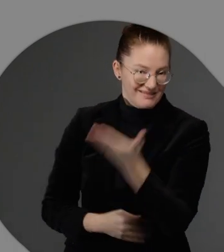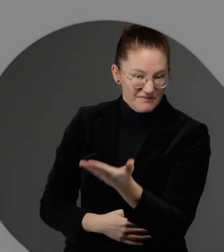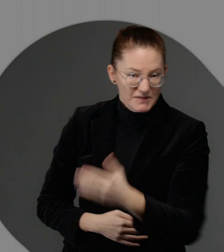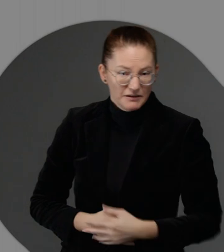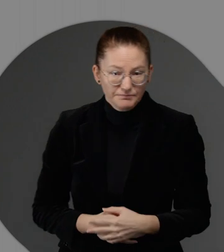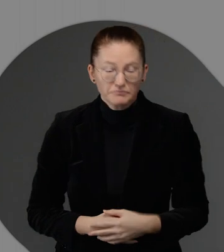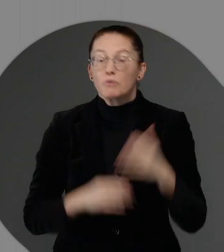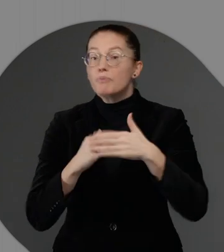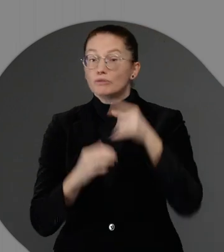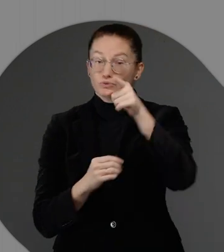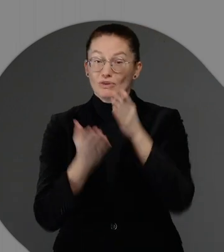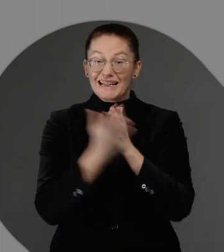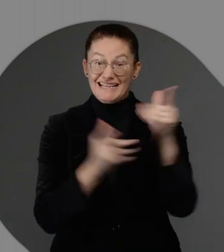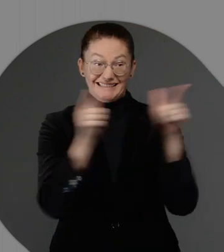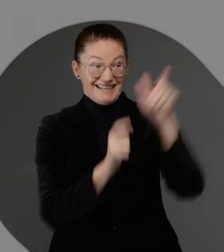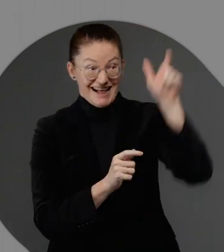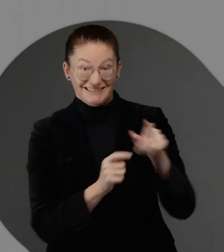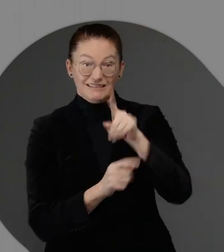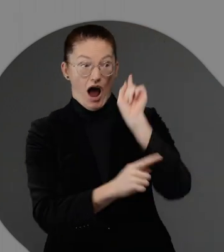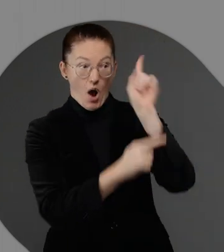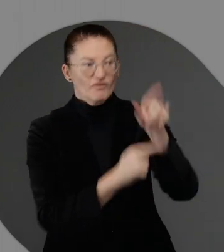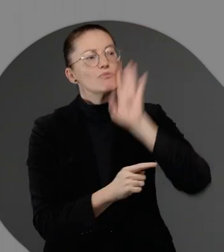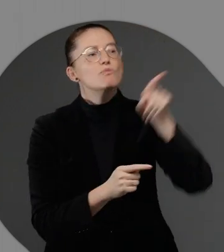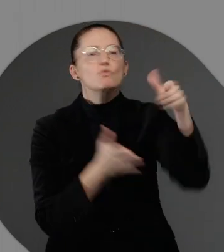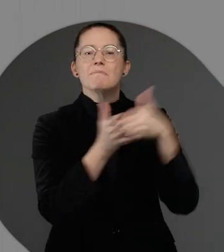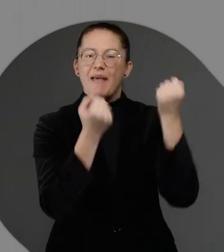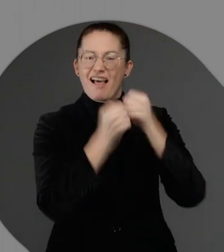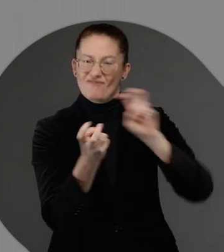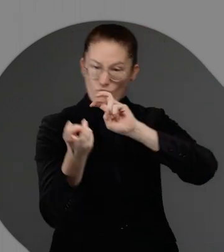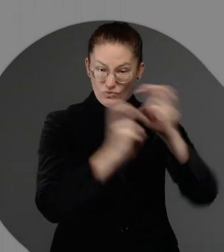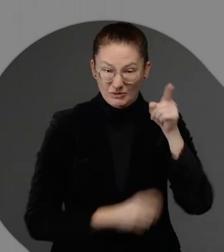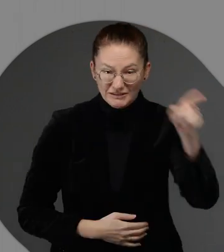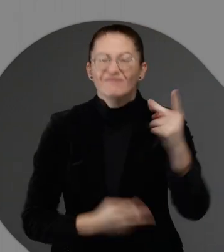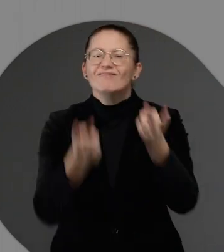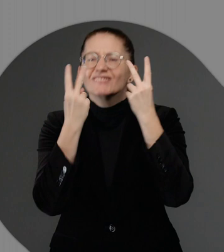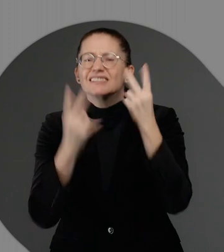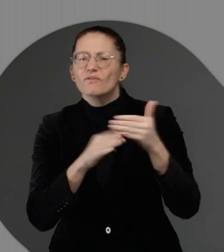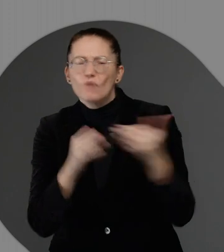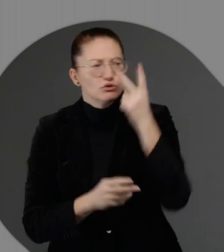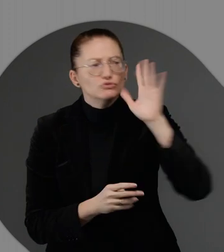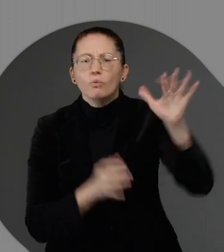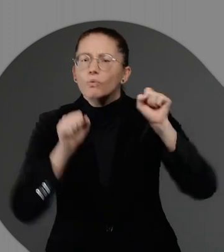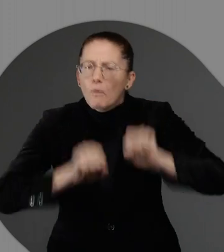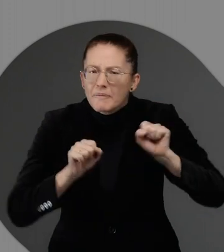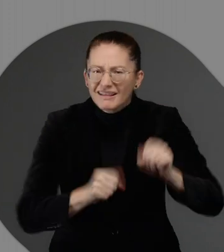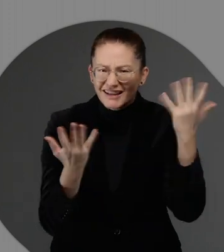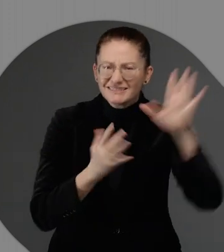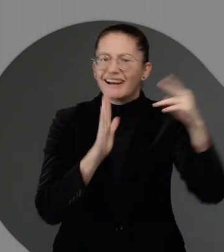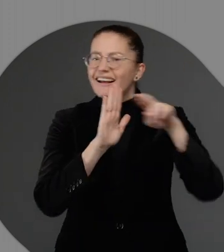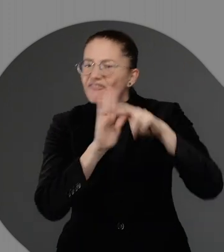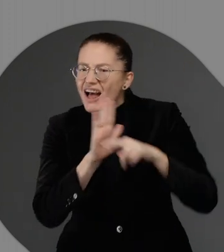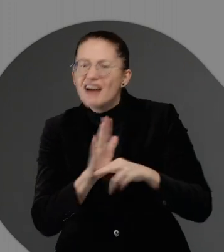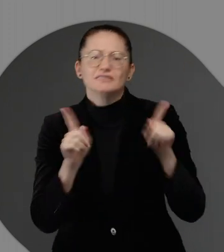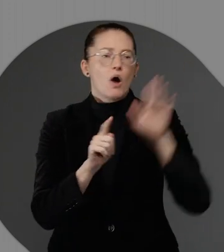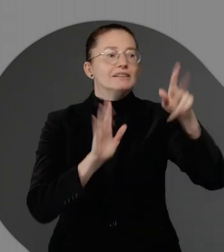ab. Sollten Sie Dienstleister mit der Umsetzung beauftragen, dann lassen Sie sich die notwendigen Kompetenzen durch Referenzen